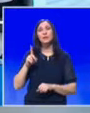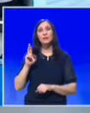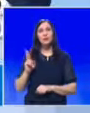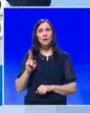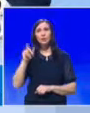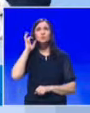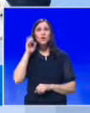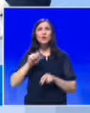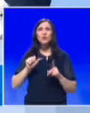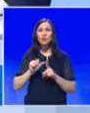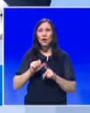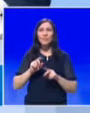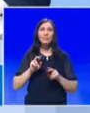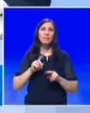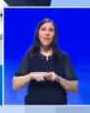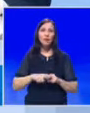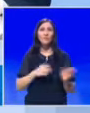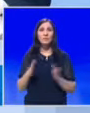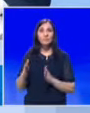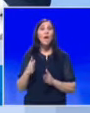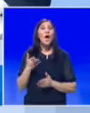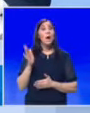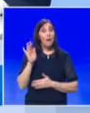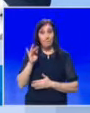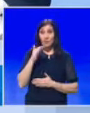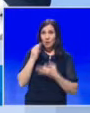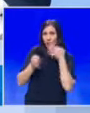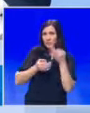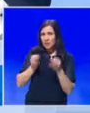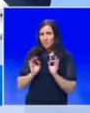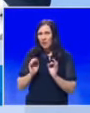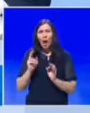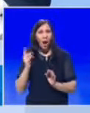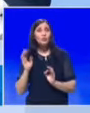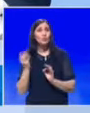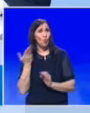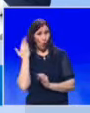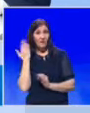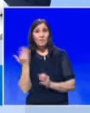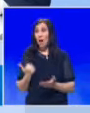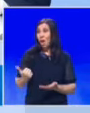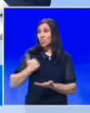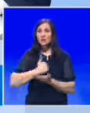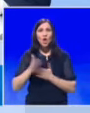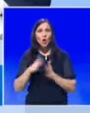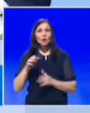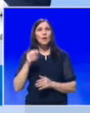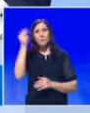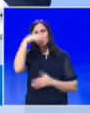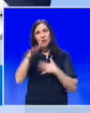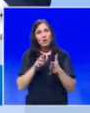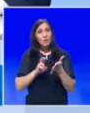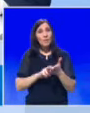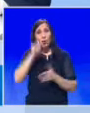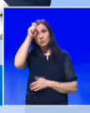които давате, но бихте ли ни обяснили и тогава и примера как бяха назначени хората в БНБ? Господин Гюров е